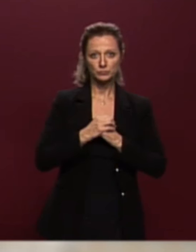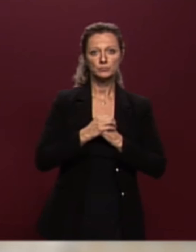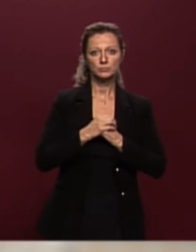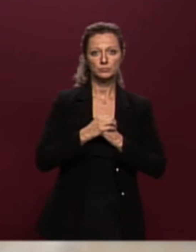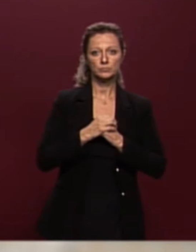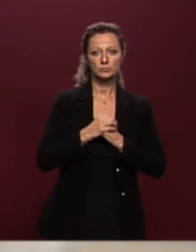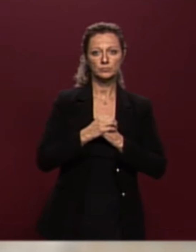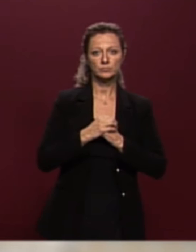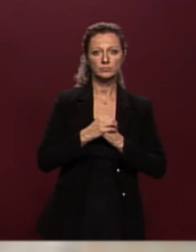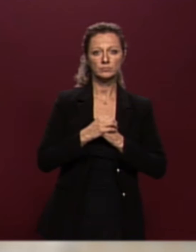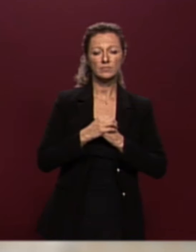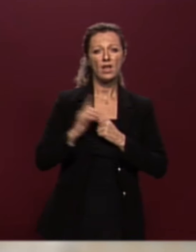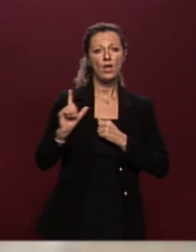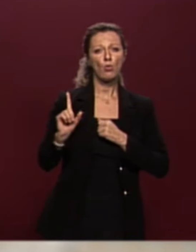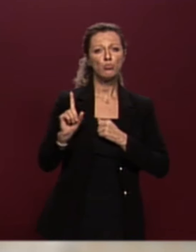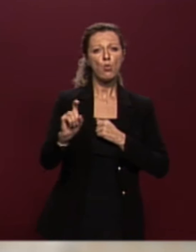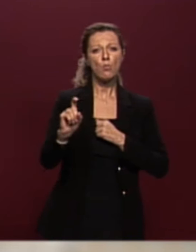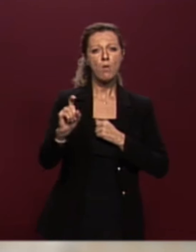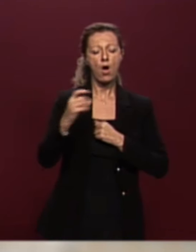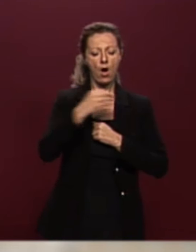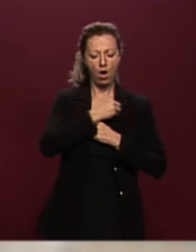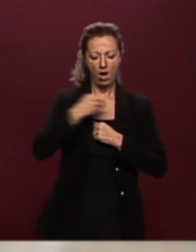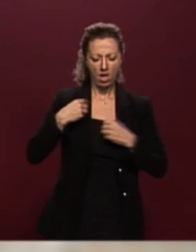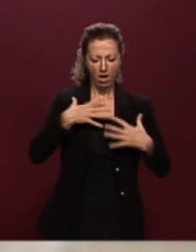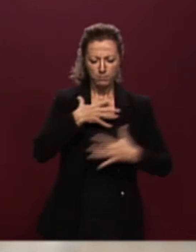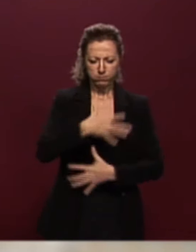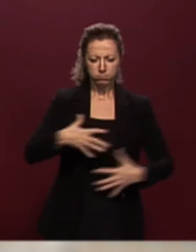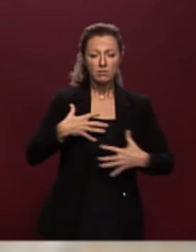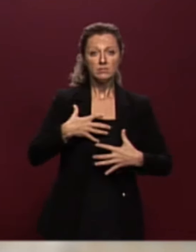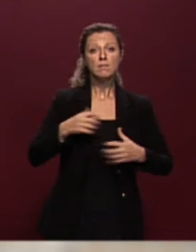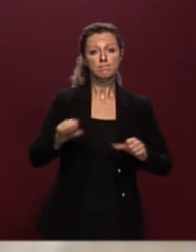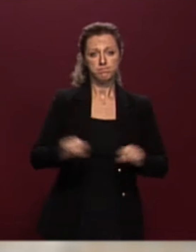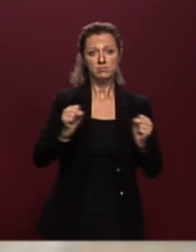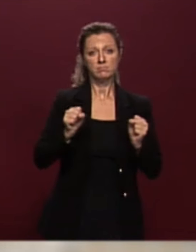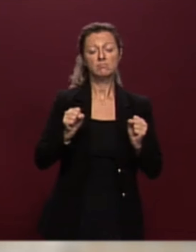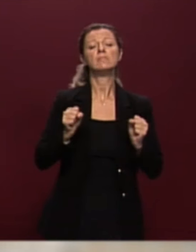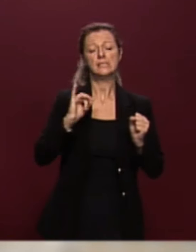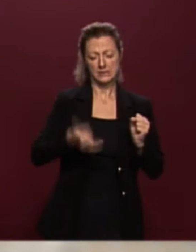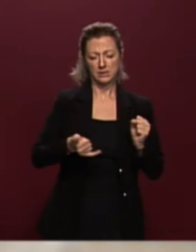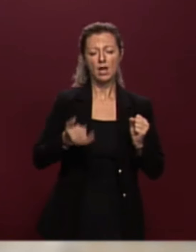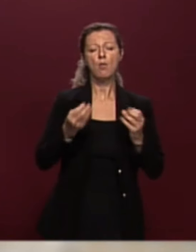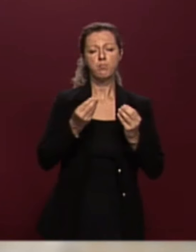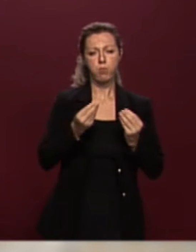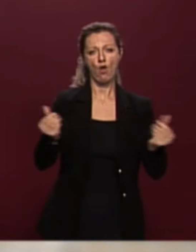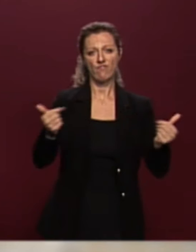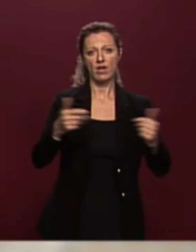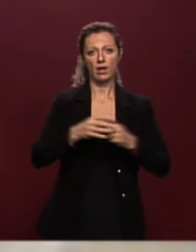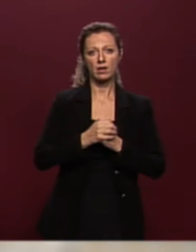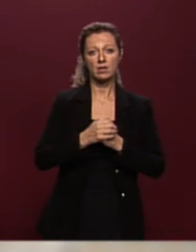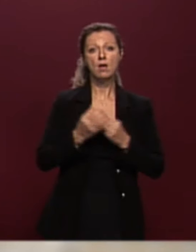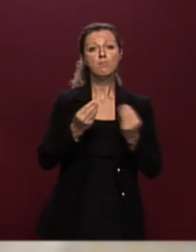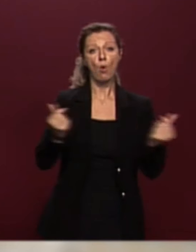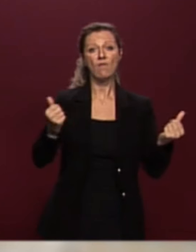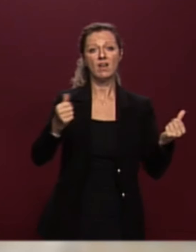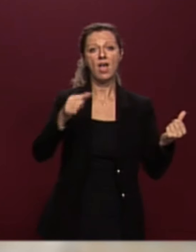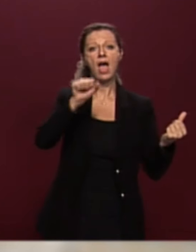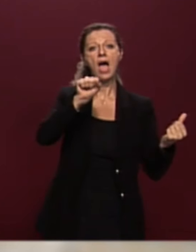di mesotelioma pleurico, provocato sì dalla polvere. di amianto.